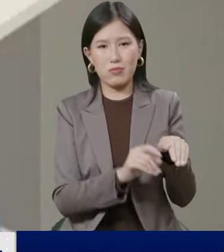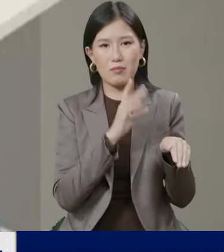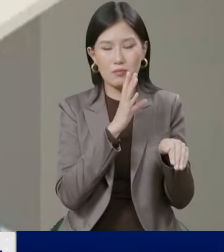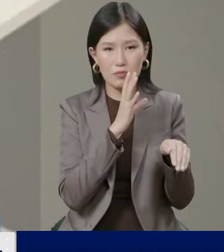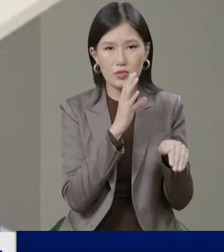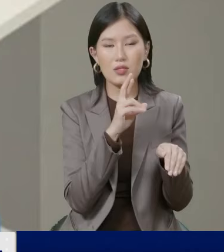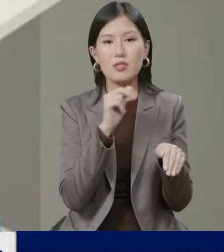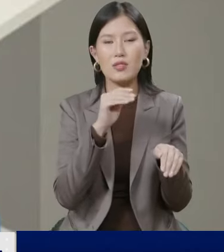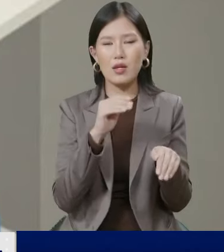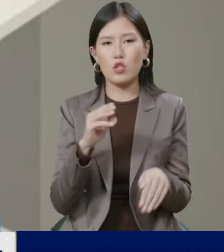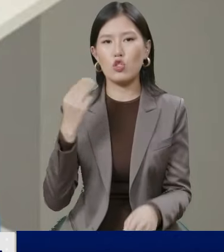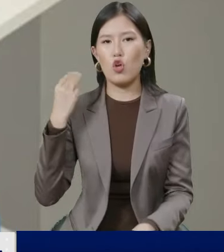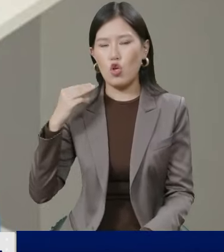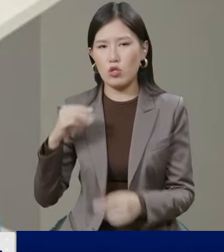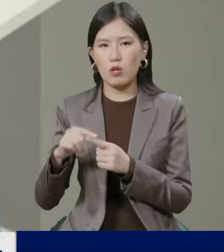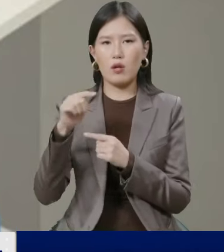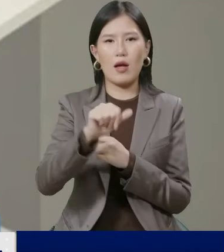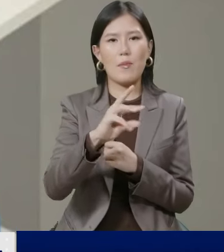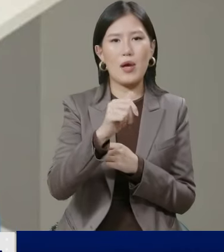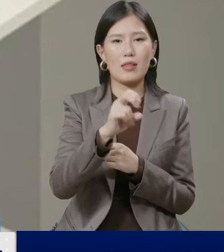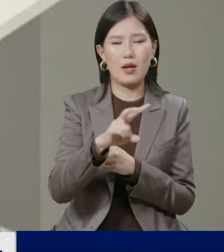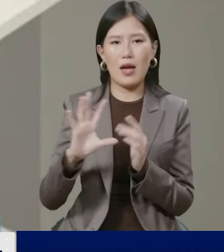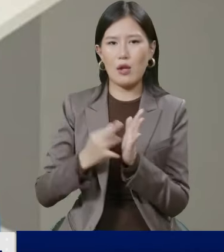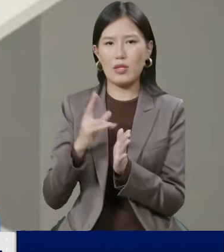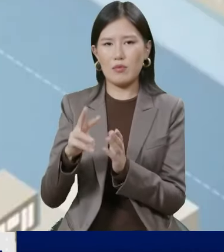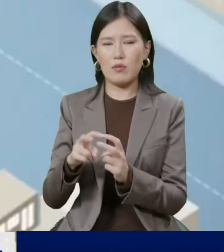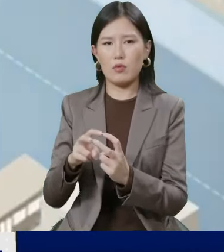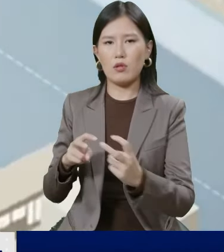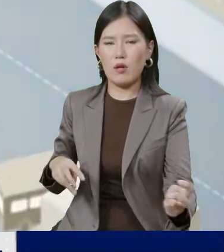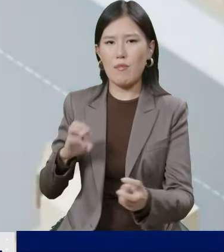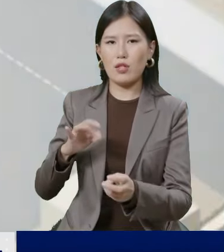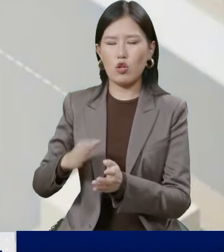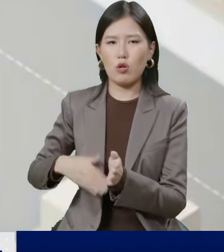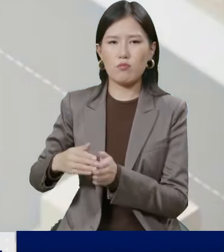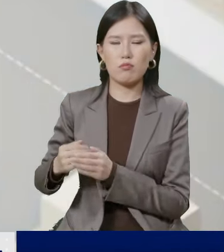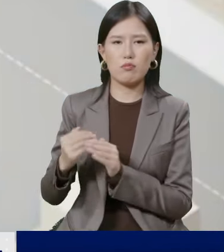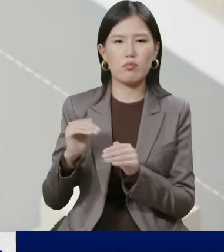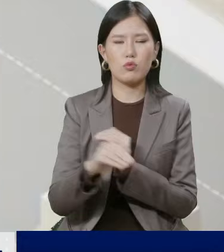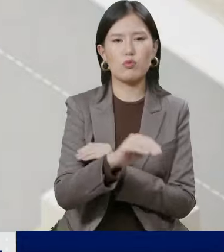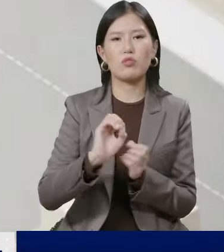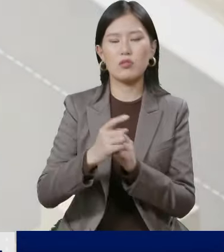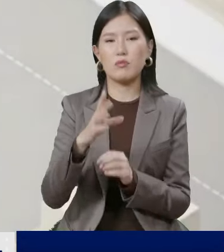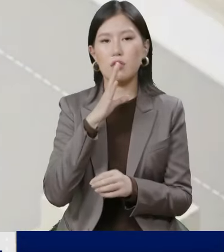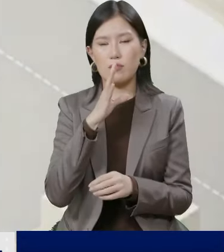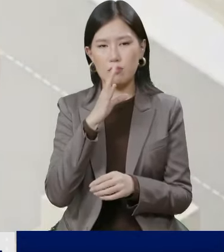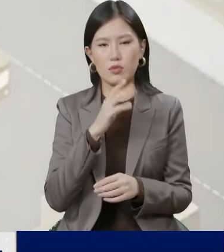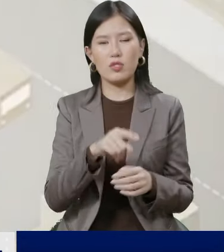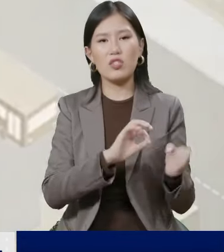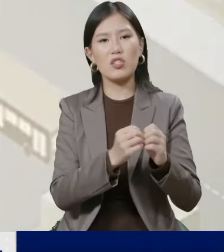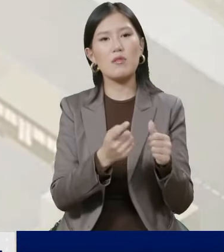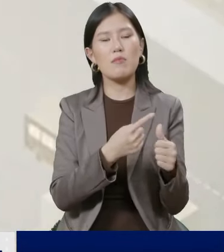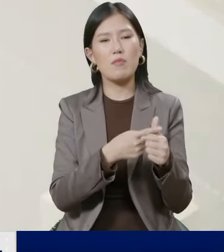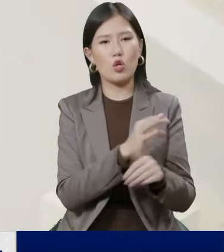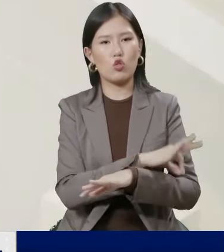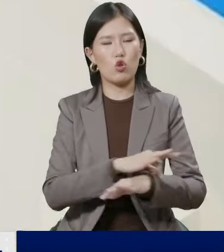толготоос амгалан хүртлэх 18 км урттай метроны шугам барих төсөл юм а. Энэ ажил эрчимтэй урагшилж барилга гүйцэтгэгчийн тендерийг энэ сарын